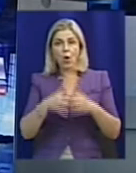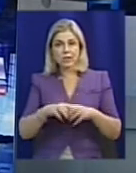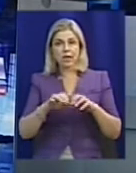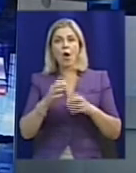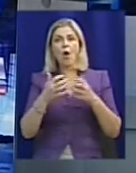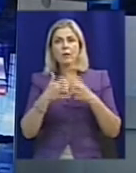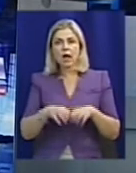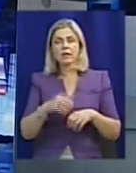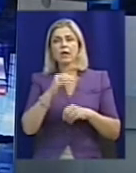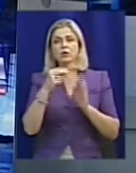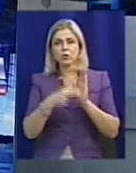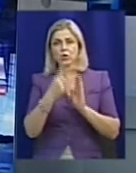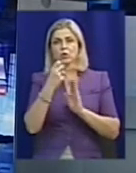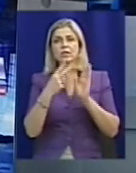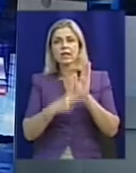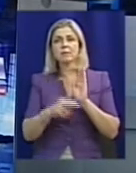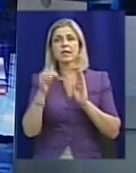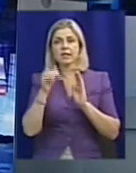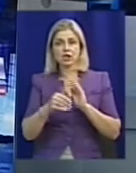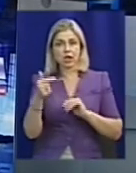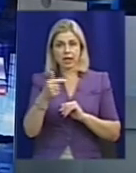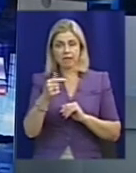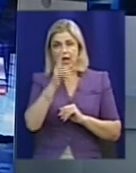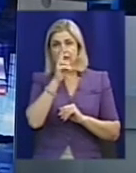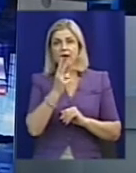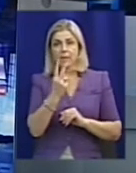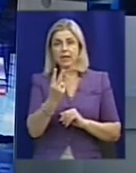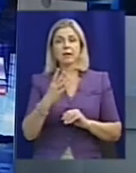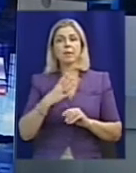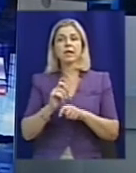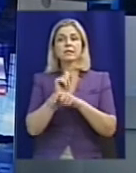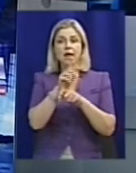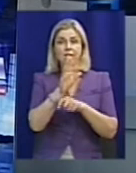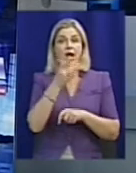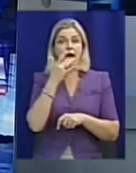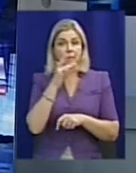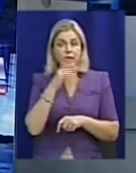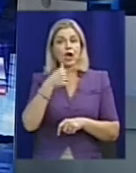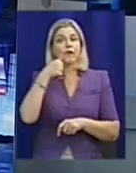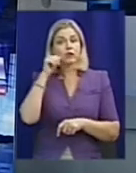вартістю 170 тисяч гривень 2 місяці тому замовили у Сполучених Штатах Америки.